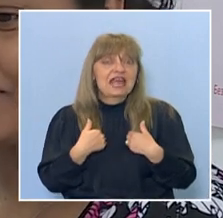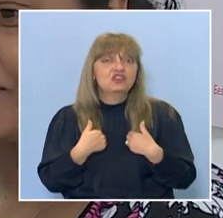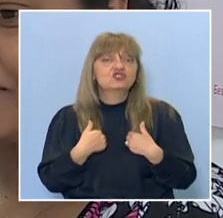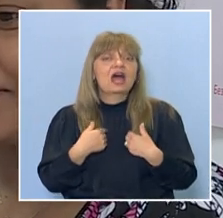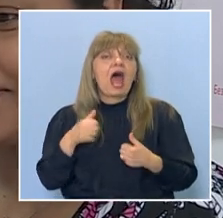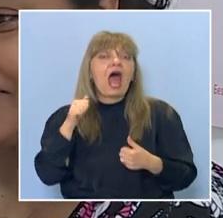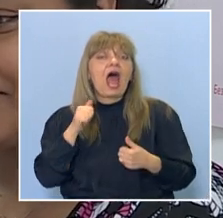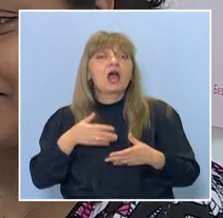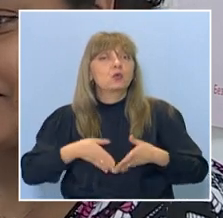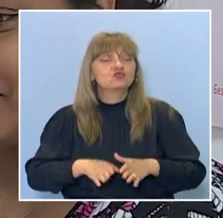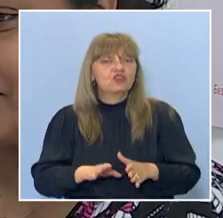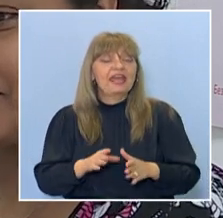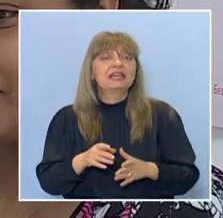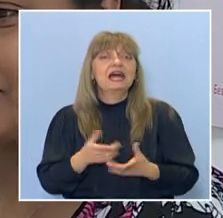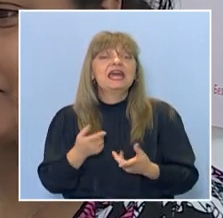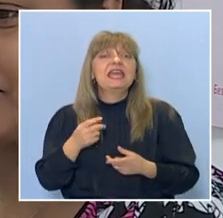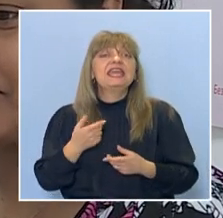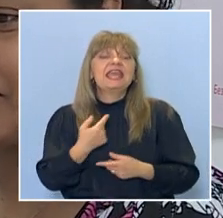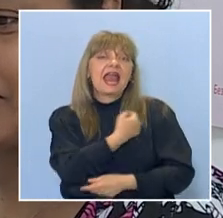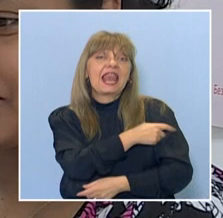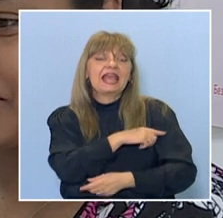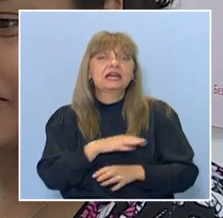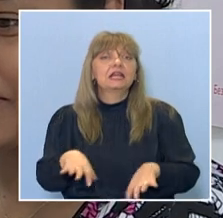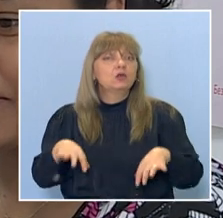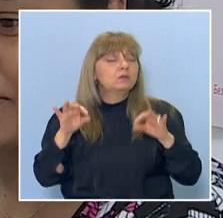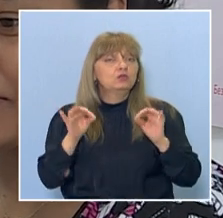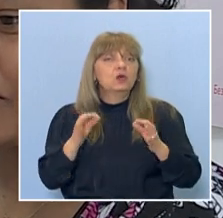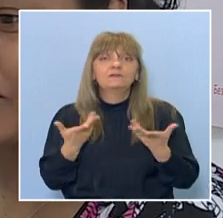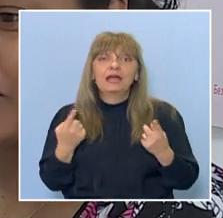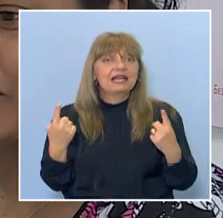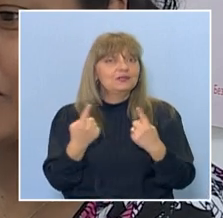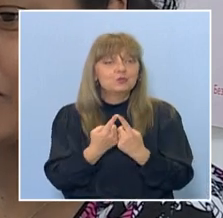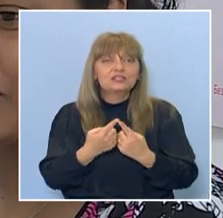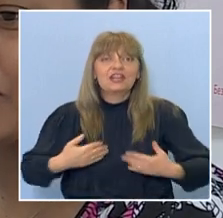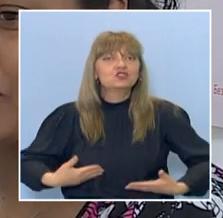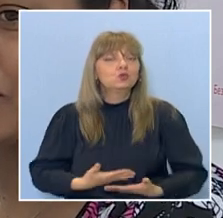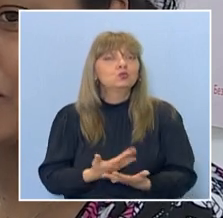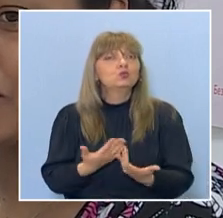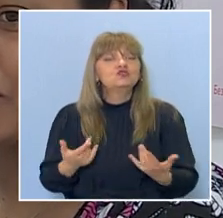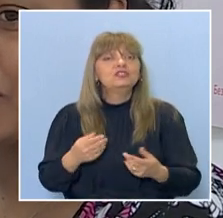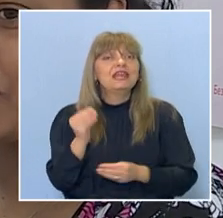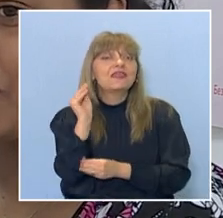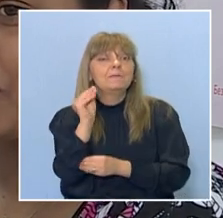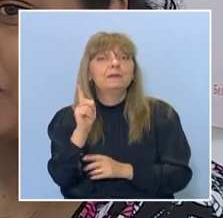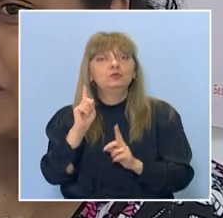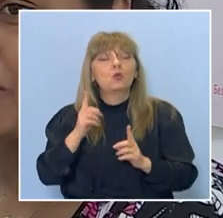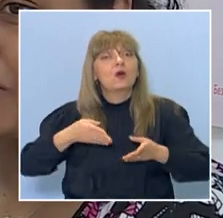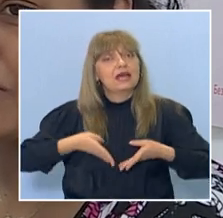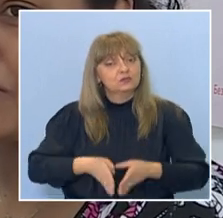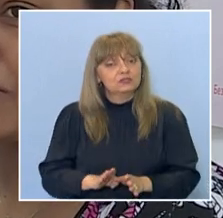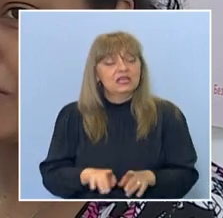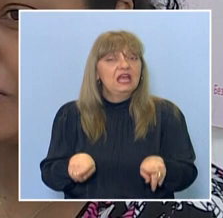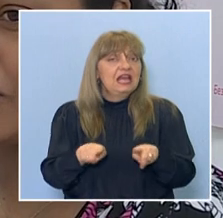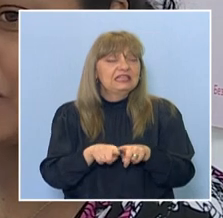и педиатъра ги подготвяме как да посрещнат нуждите на бебето, когато се появи. Така и